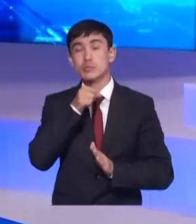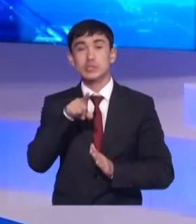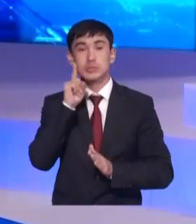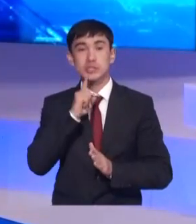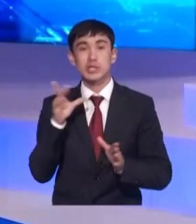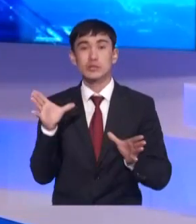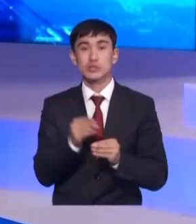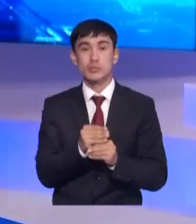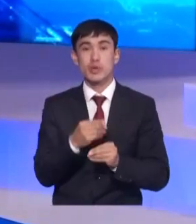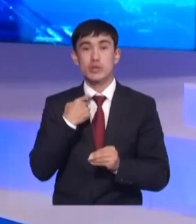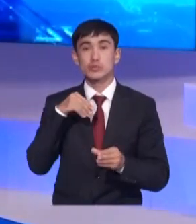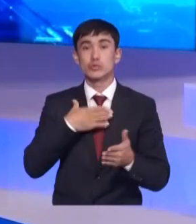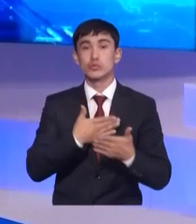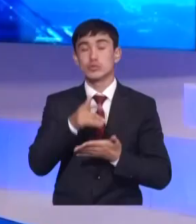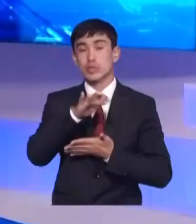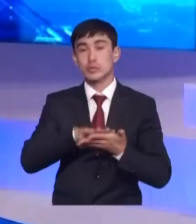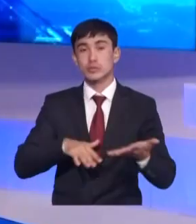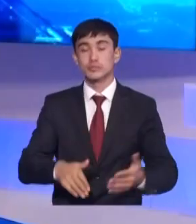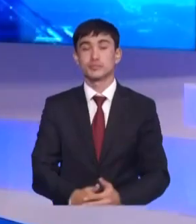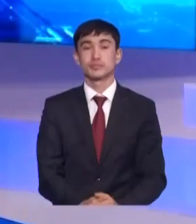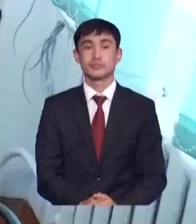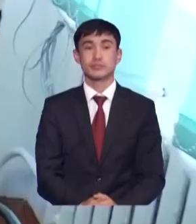қостап дауыс беру үрдісіне үздіксіз келіпті.